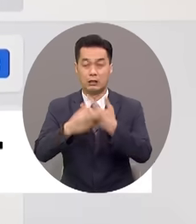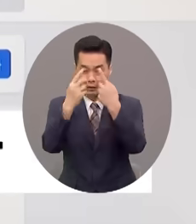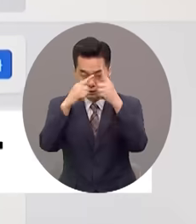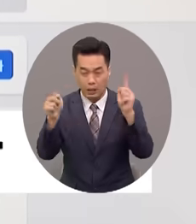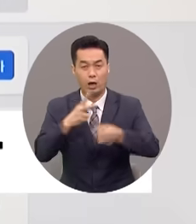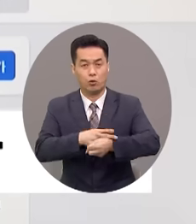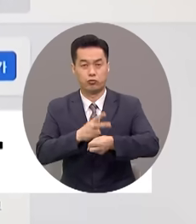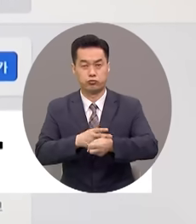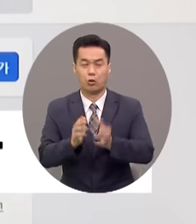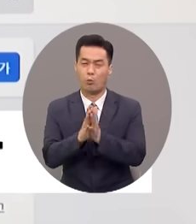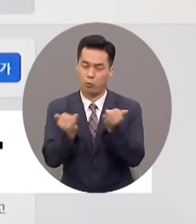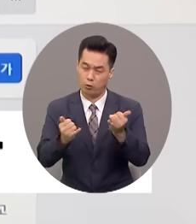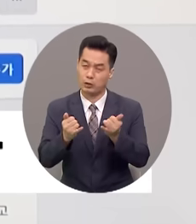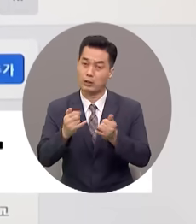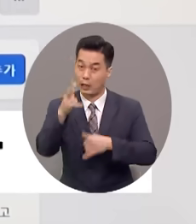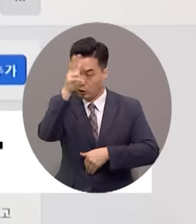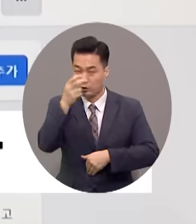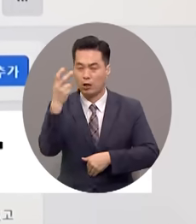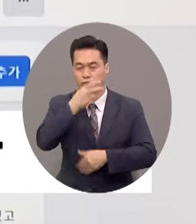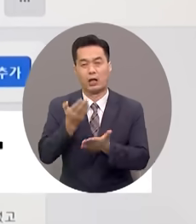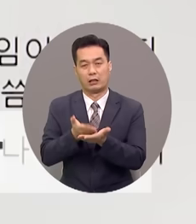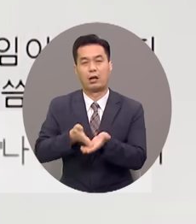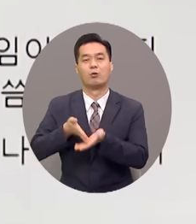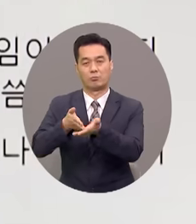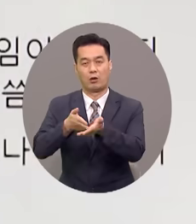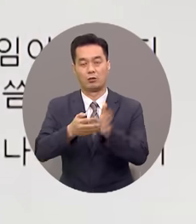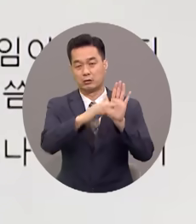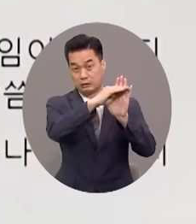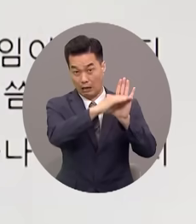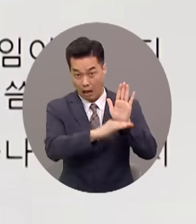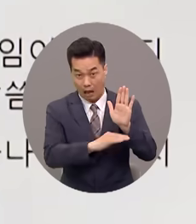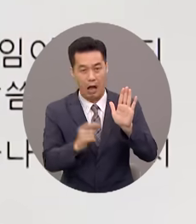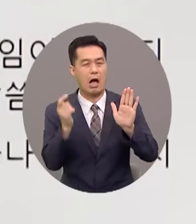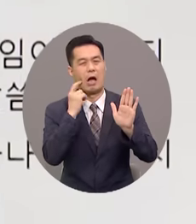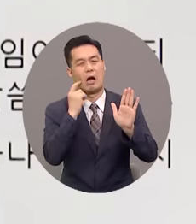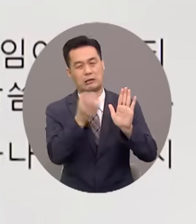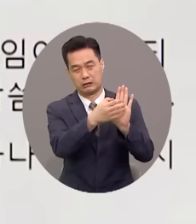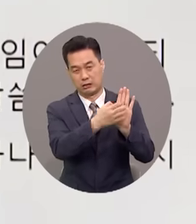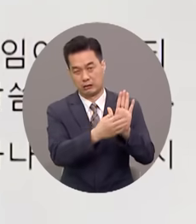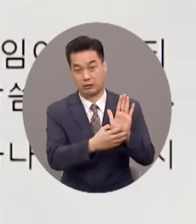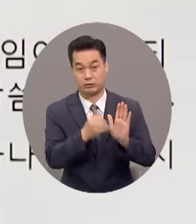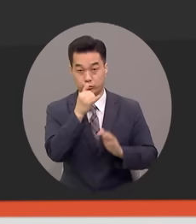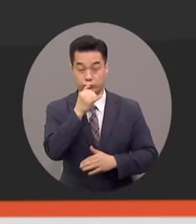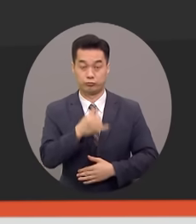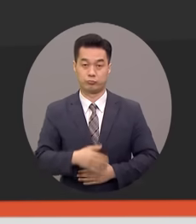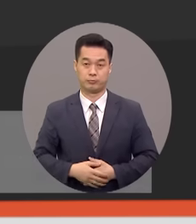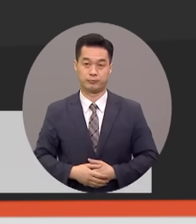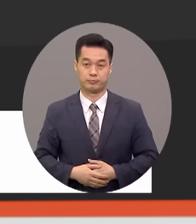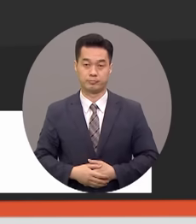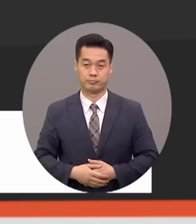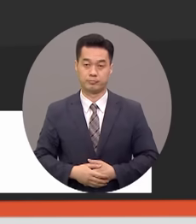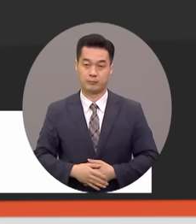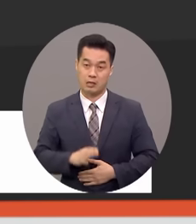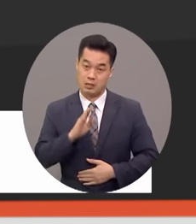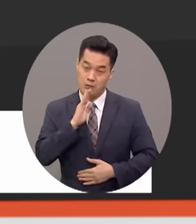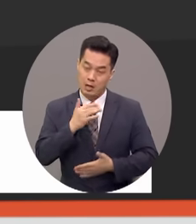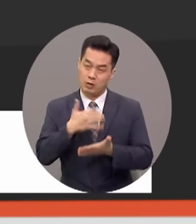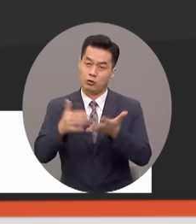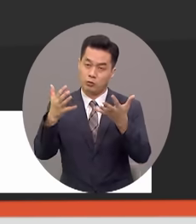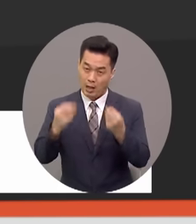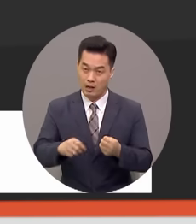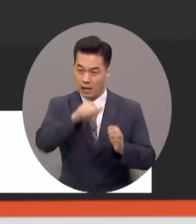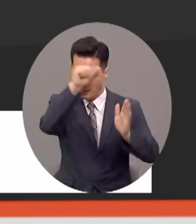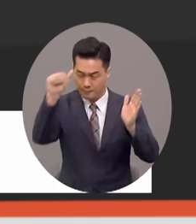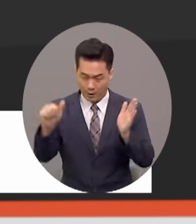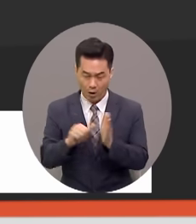경찰 조사를요청했고,조사결과 해당사이트에게시된내용은사실이아닌것으로밝혀졌다. 사실,평생들어보지도못